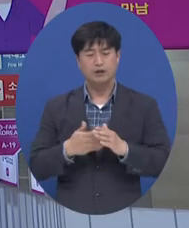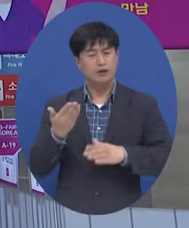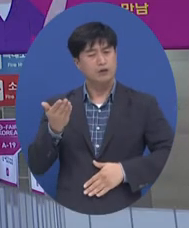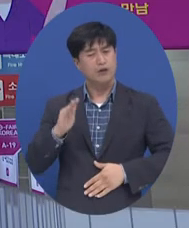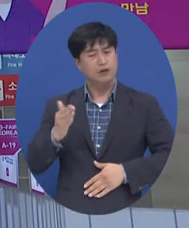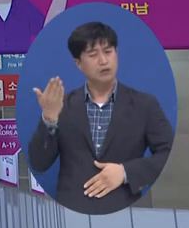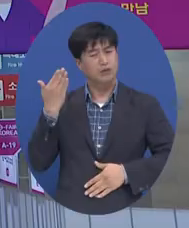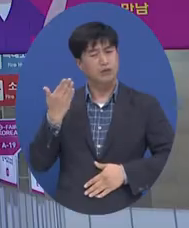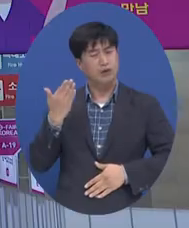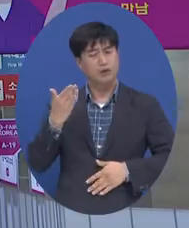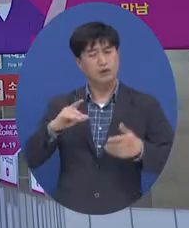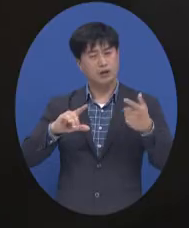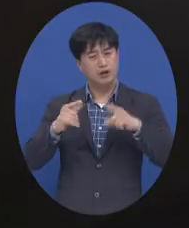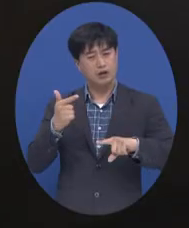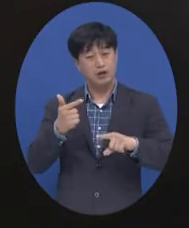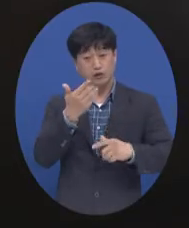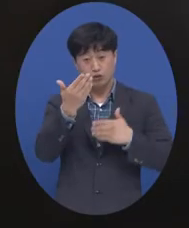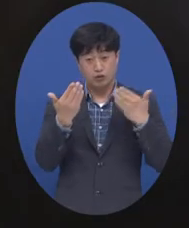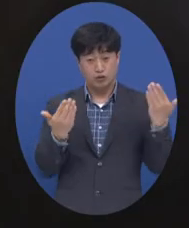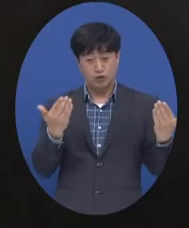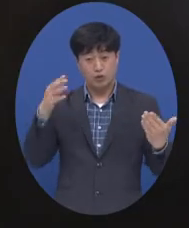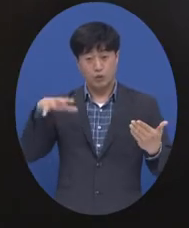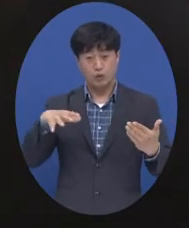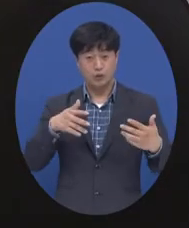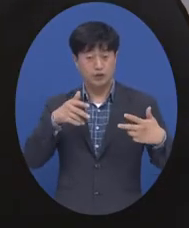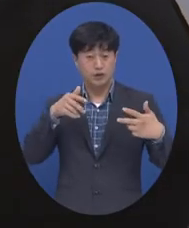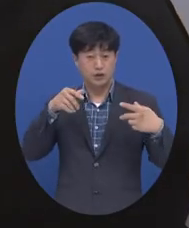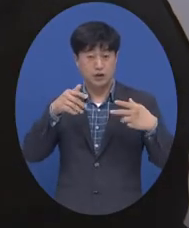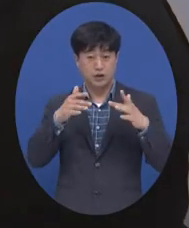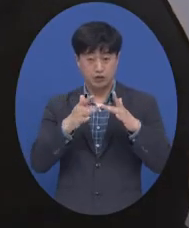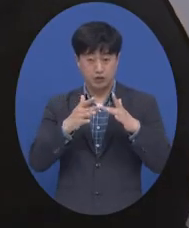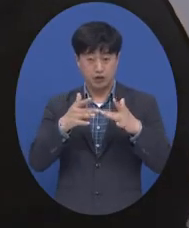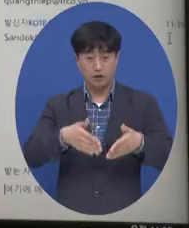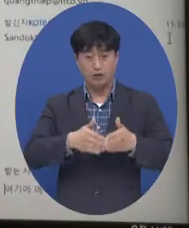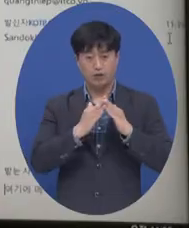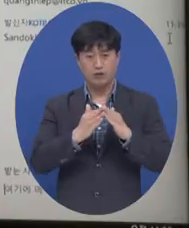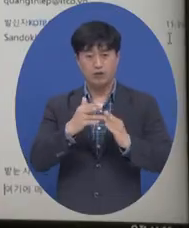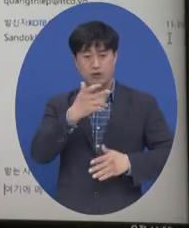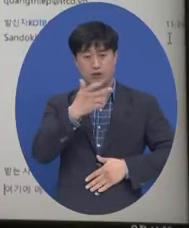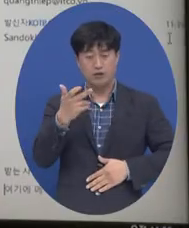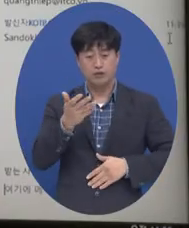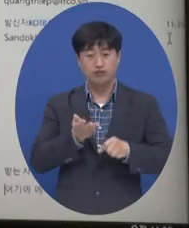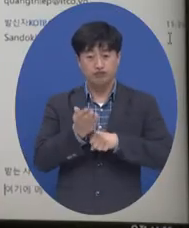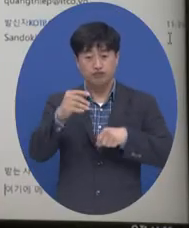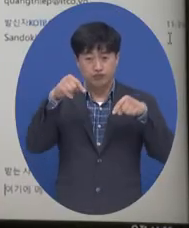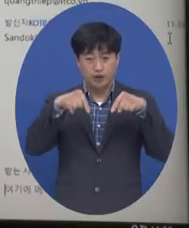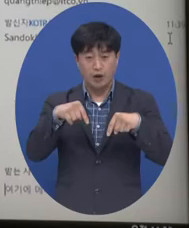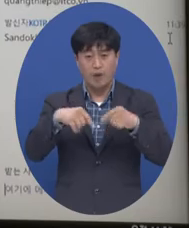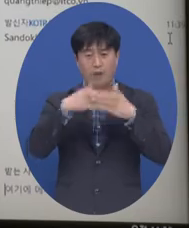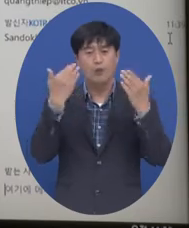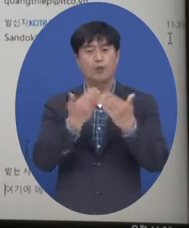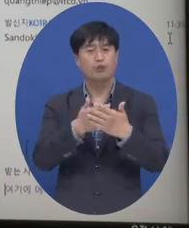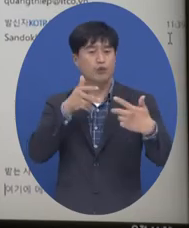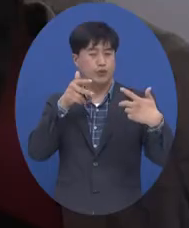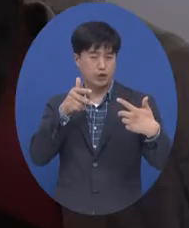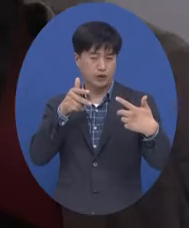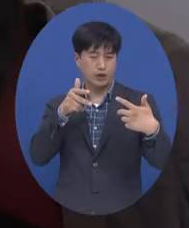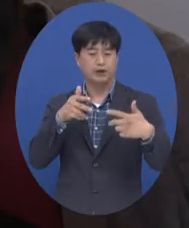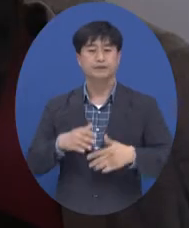꽤 다르게 전시장은 온라인에 차려졌고 대형 수출 상담회는 모두 화상으로